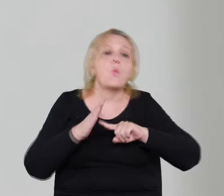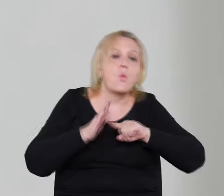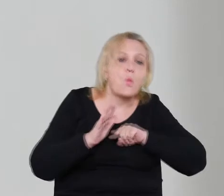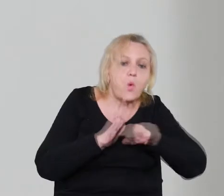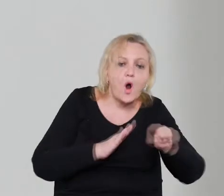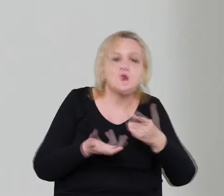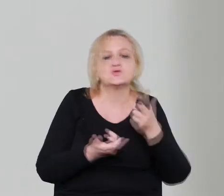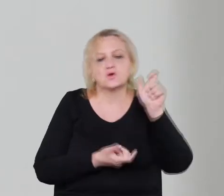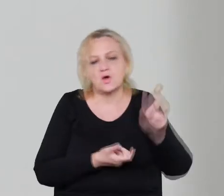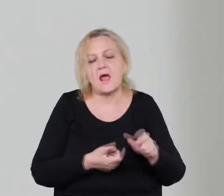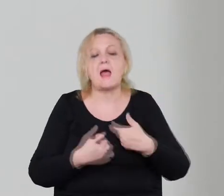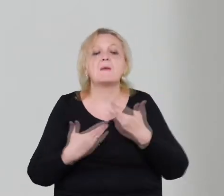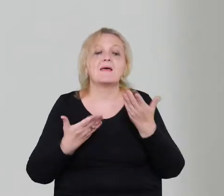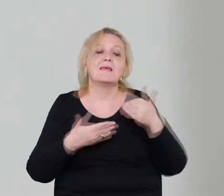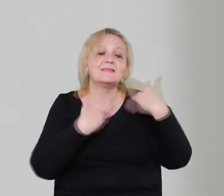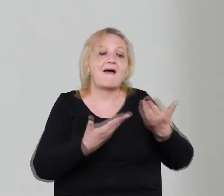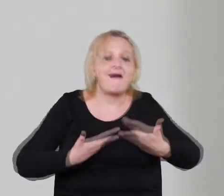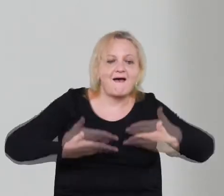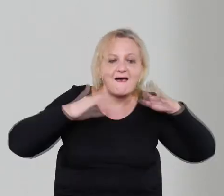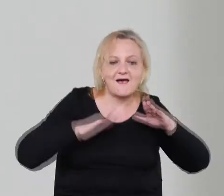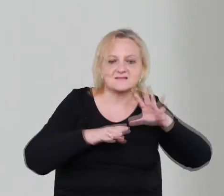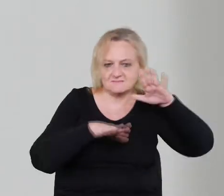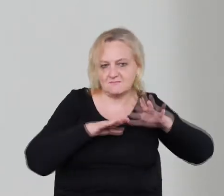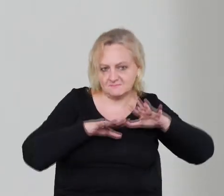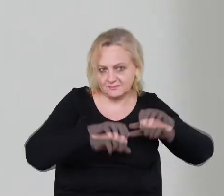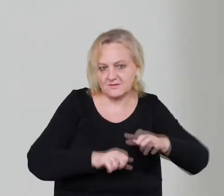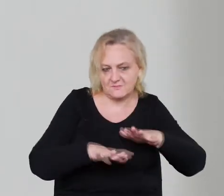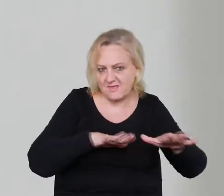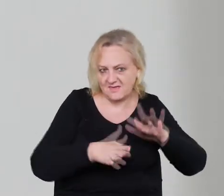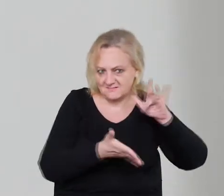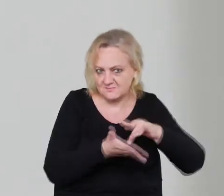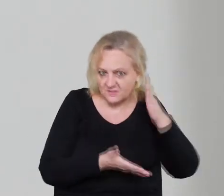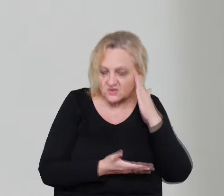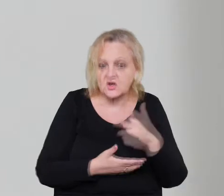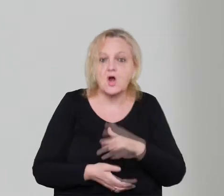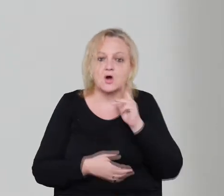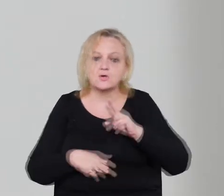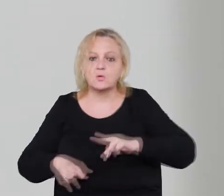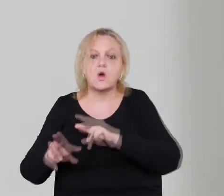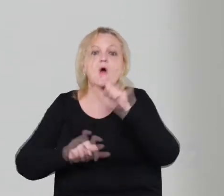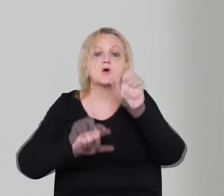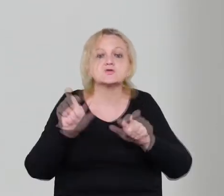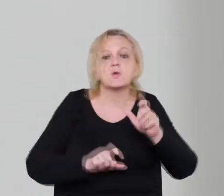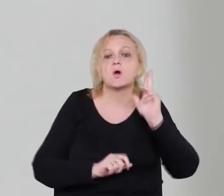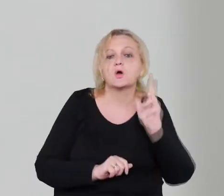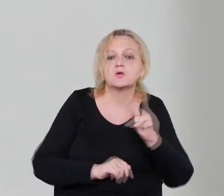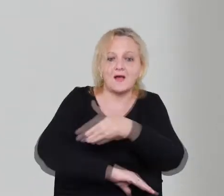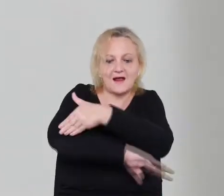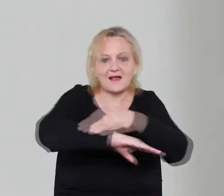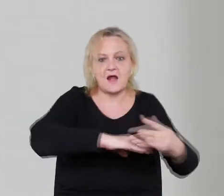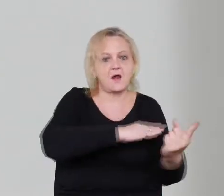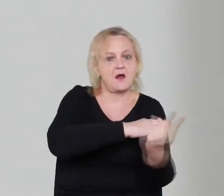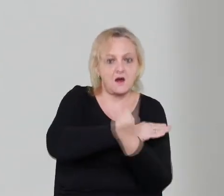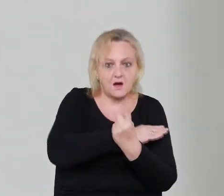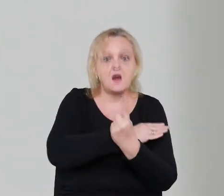się o azyl nie każdy każdy kraj który jest sygnatariuszem tejże konwencji musi zapewnić osobom które podejdą do granicy